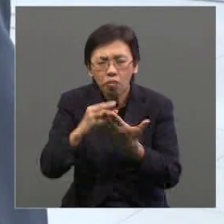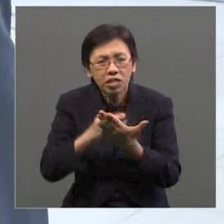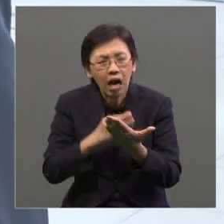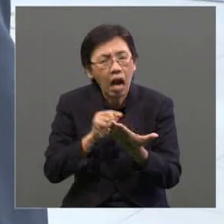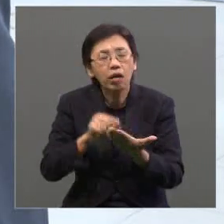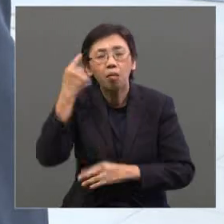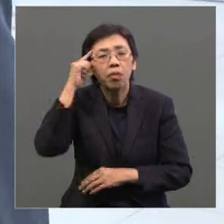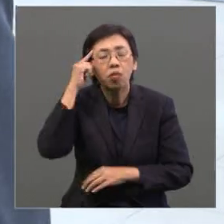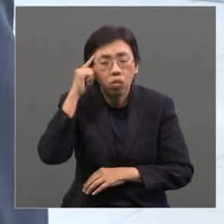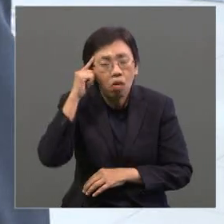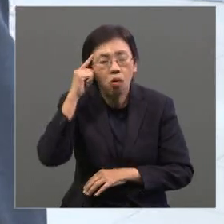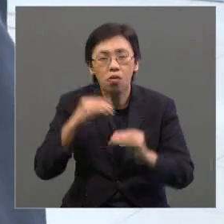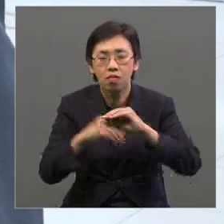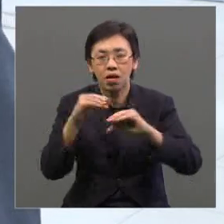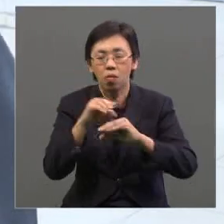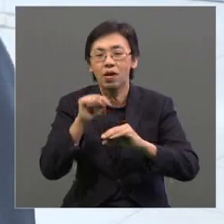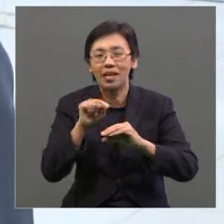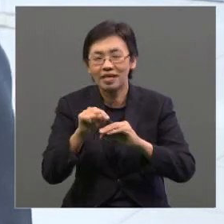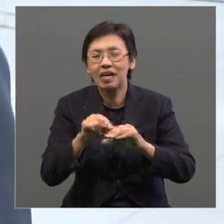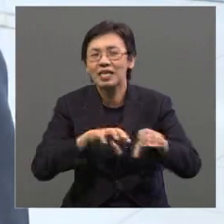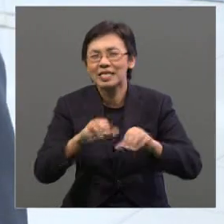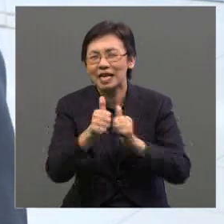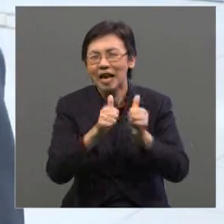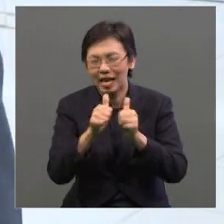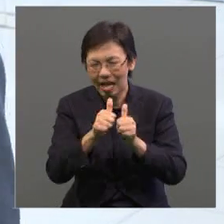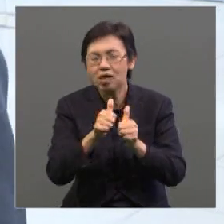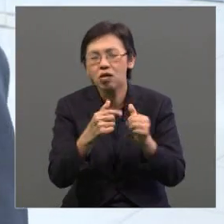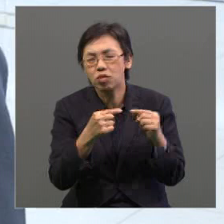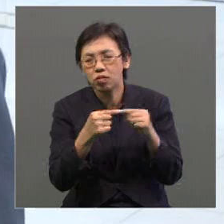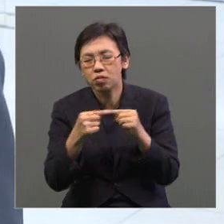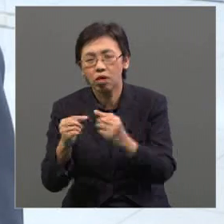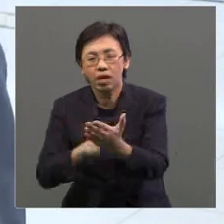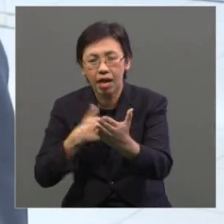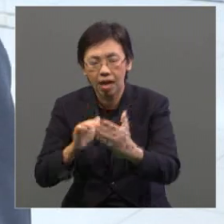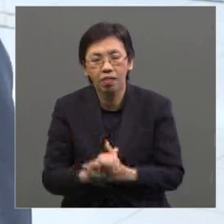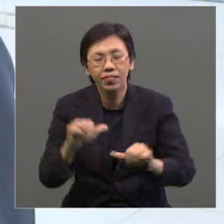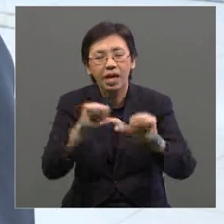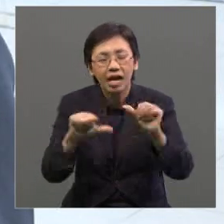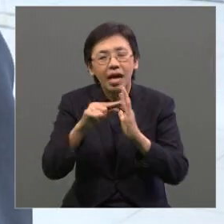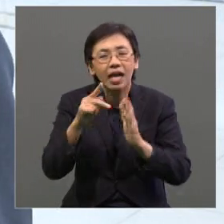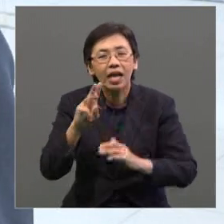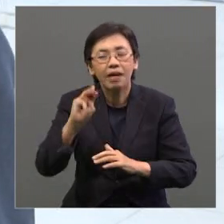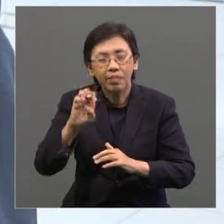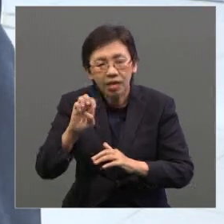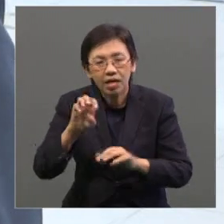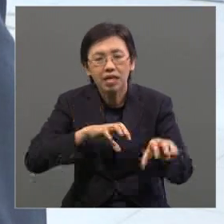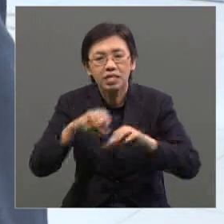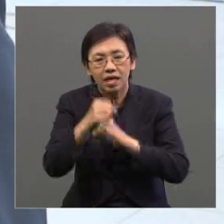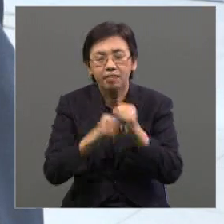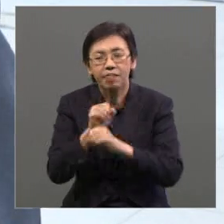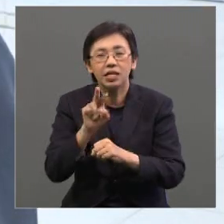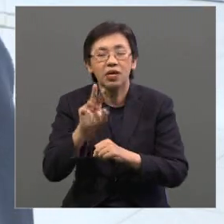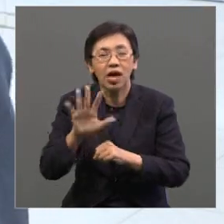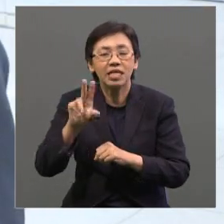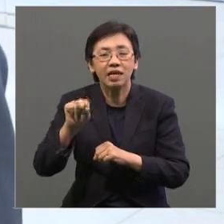แบบนี้นะคะซึ่งในโครงการนี้ได้ดำเนินการมายาวนานแล้วนะคะอย่างเคมีนี้ก็จัดการแข่งขันครั้งแรกตั้งแต่ปีพ.ศ.